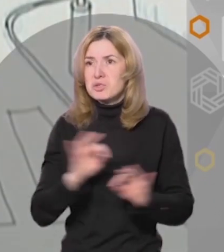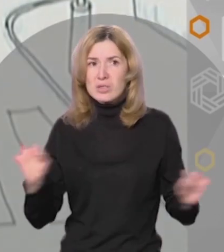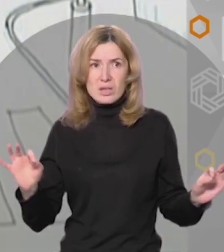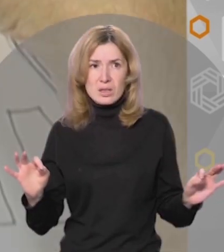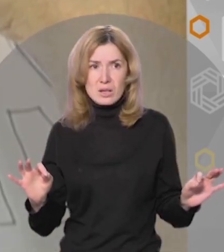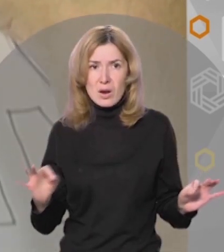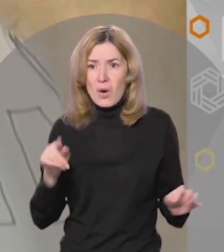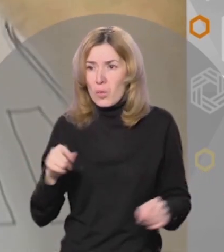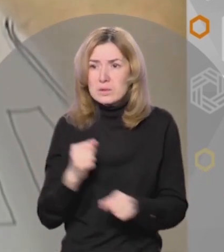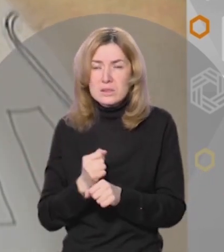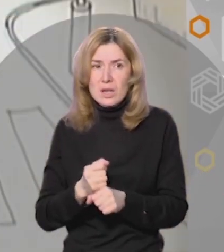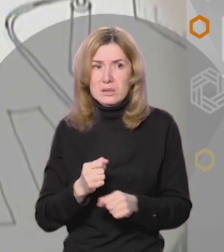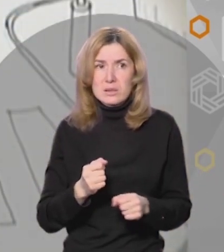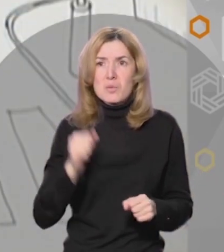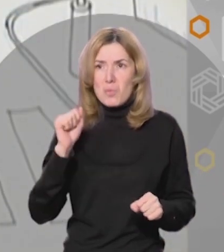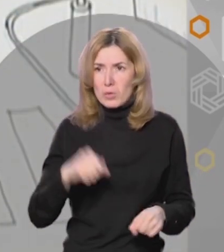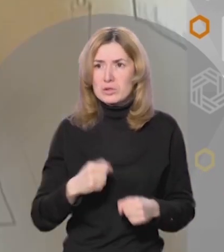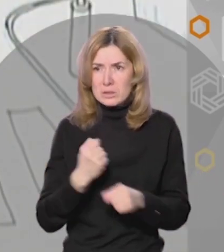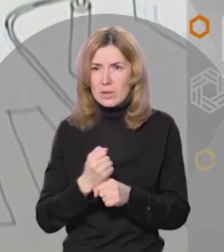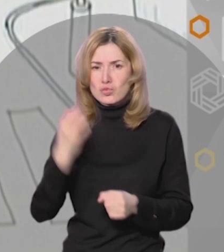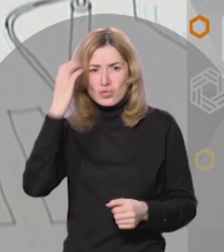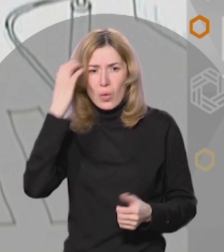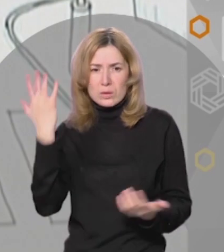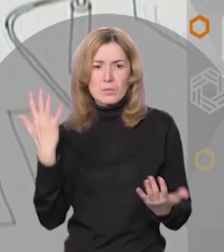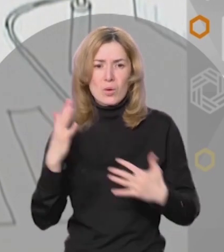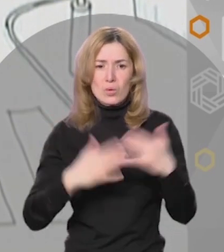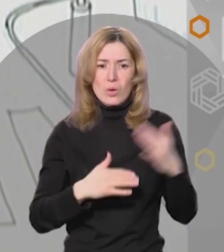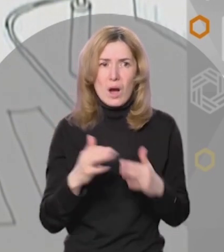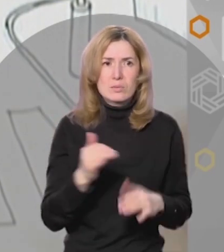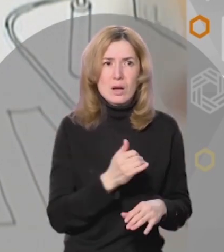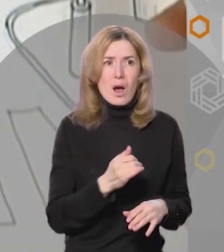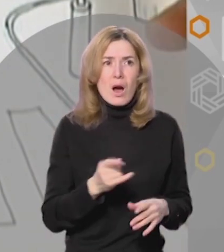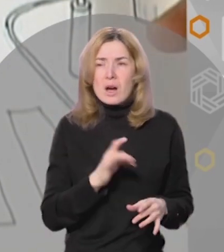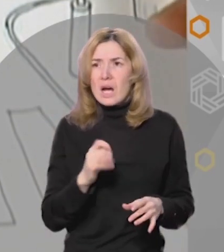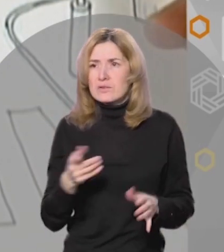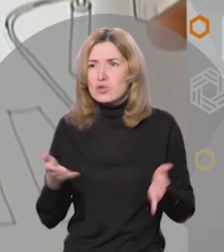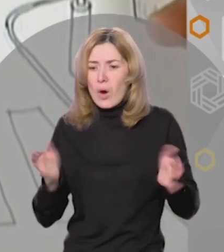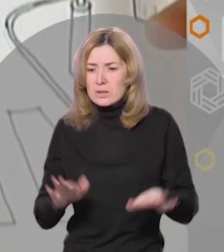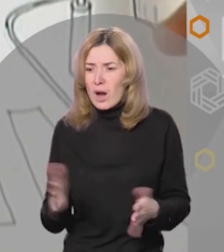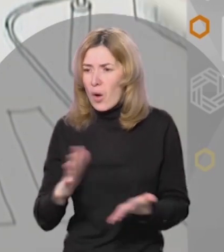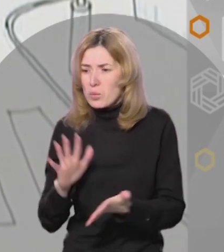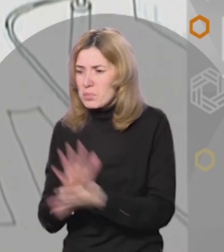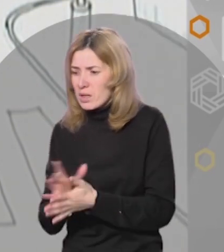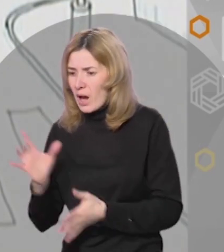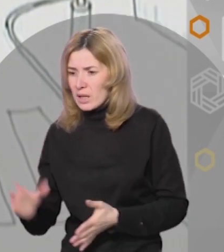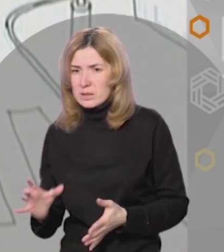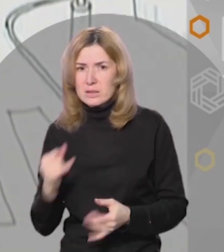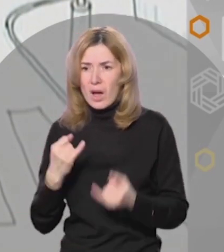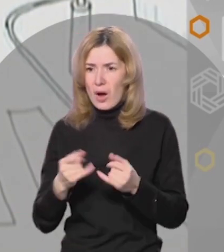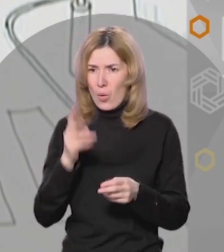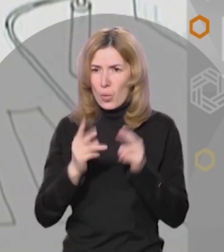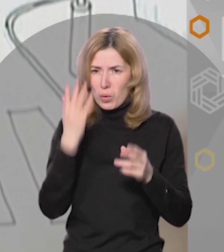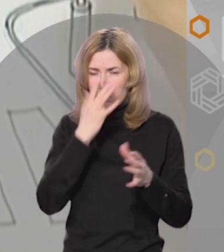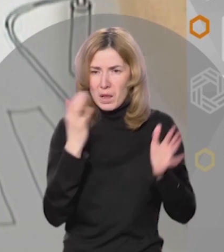замечательного можно сделать черными руками? Разве что оставить какую-нибудь грязь на